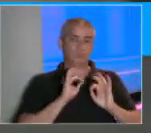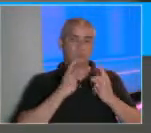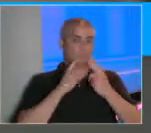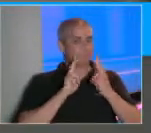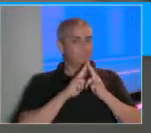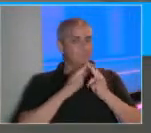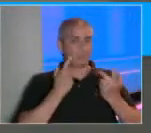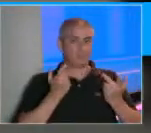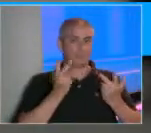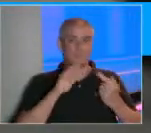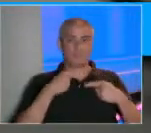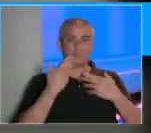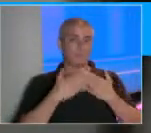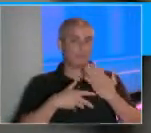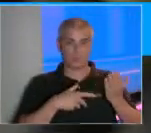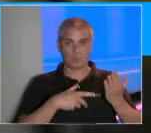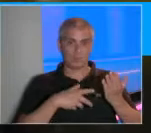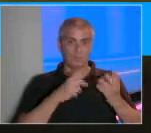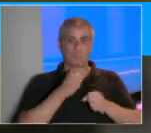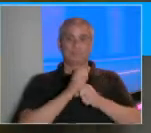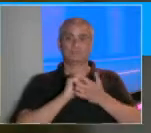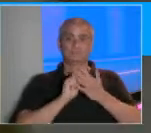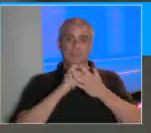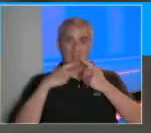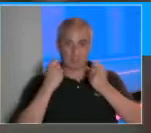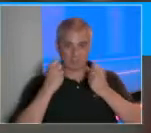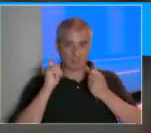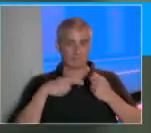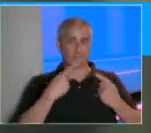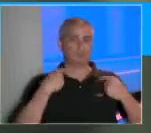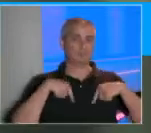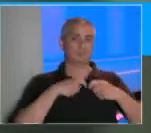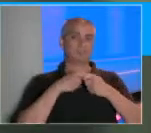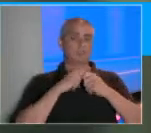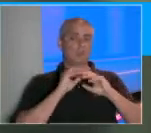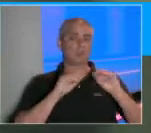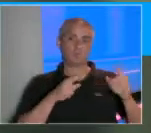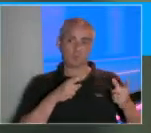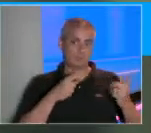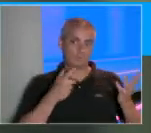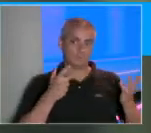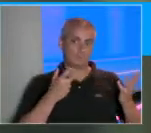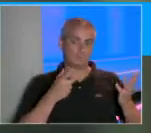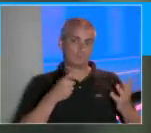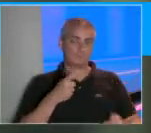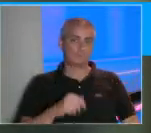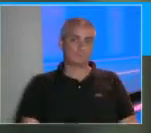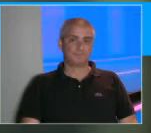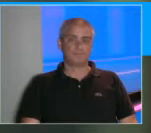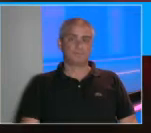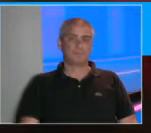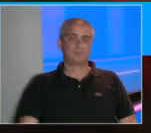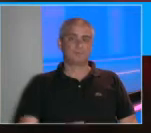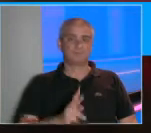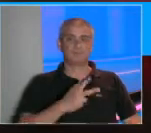פגישות, גם בימים האחרונים, בין נציגי משרד החינוך ליו"ר ארגון המורים, ולמעשה יש פה